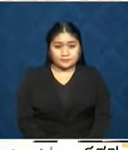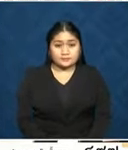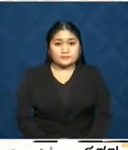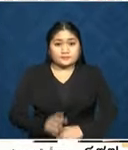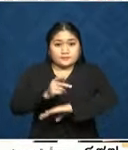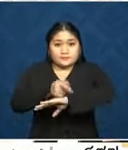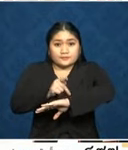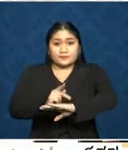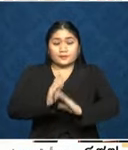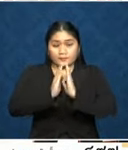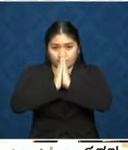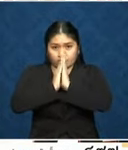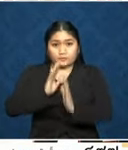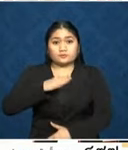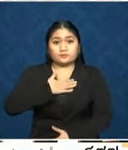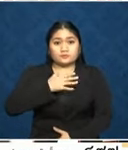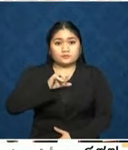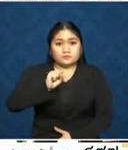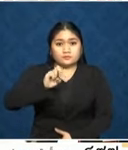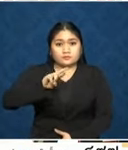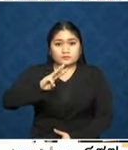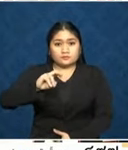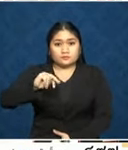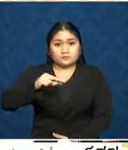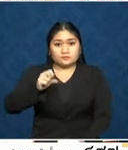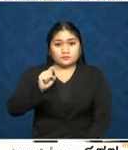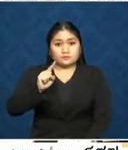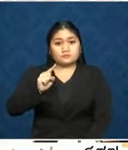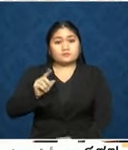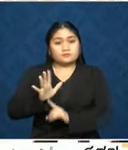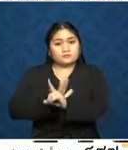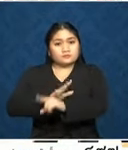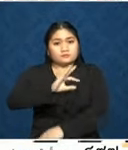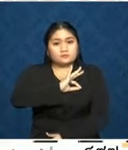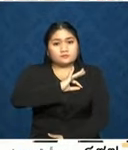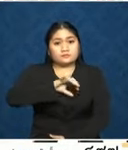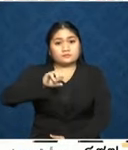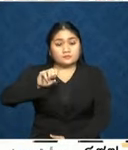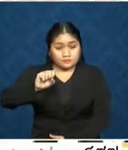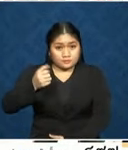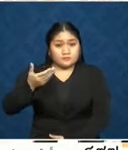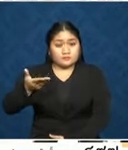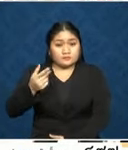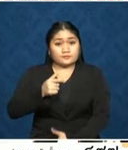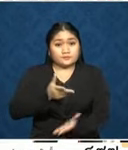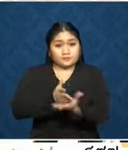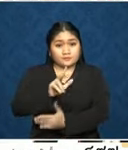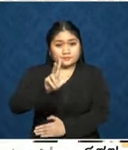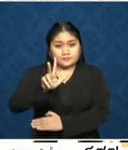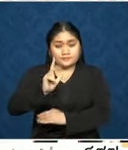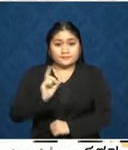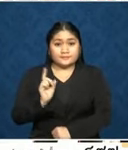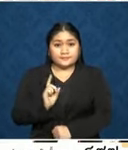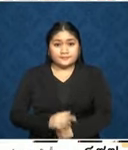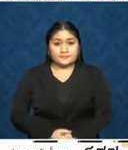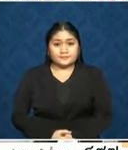ประธานที่เคารพสรวงศ์เทียนทองสมาชิกสภาผู้แทนราษฎรจังหวัดสระแก้วเขต3